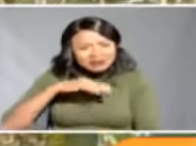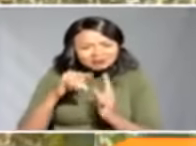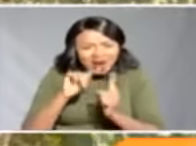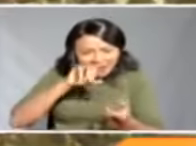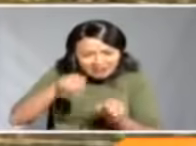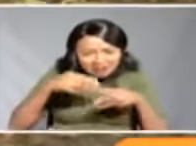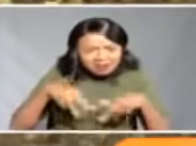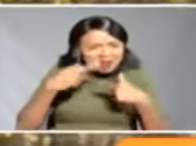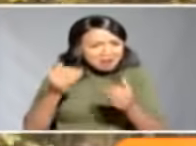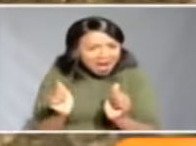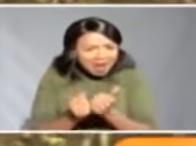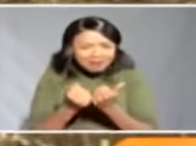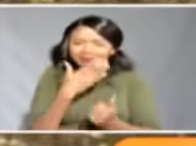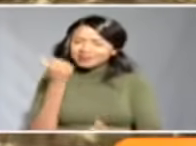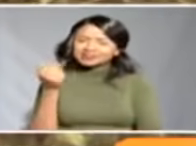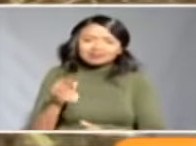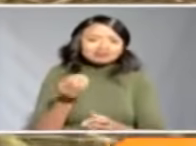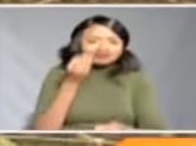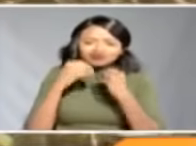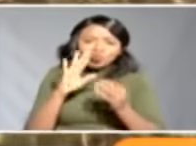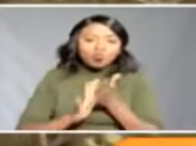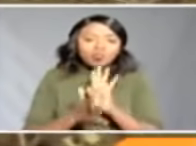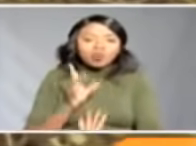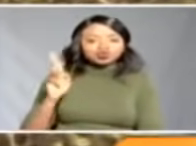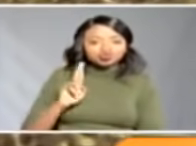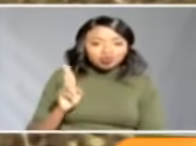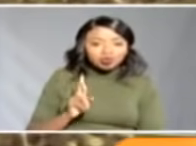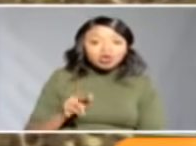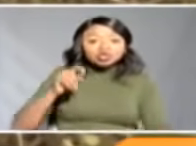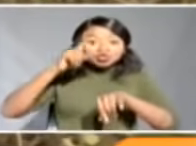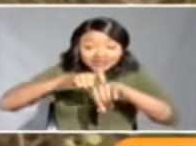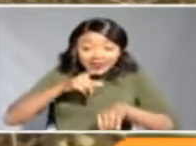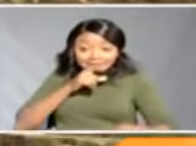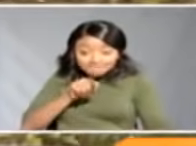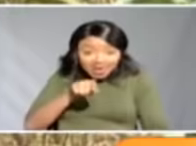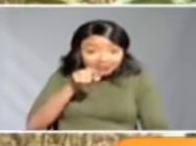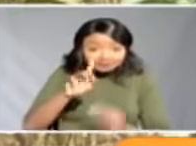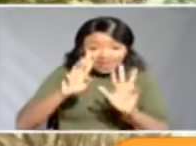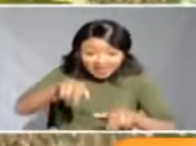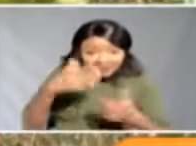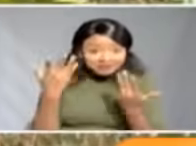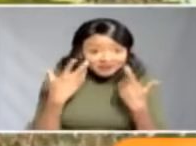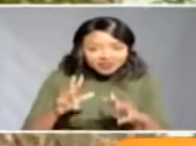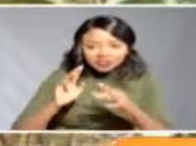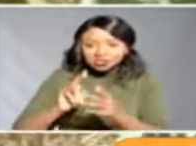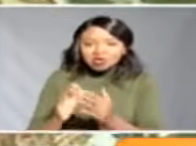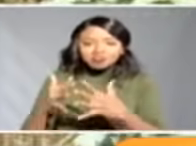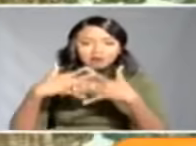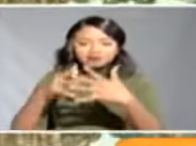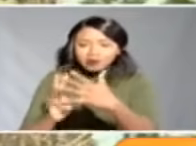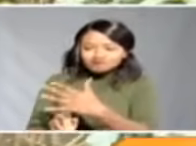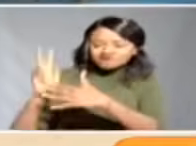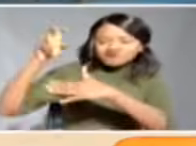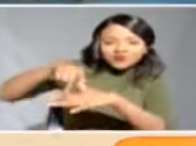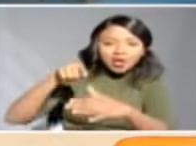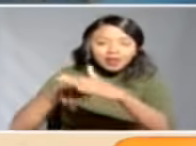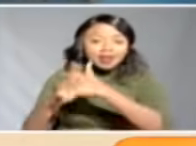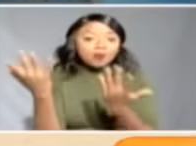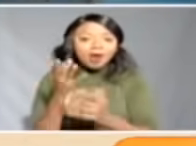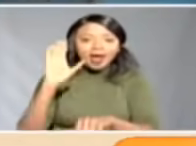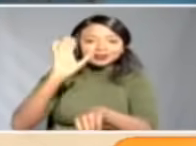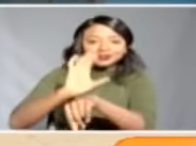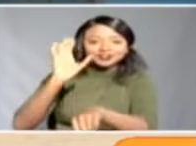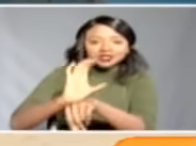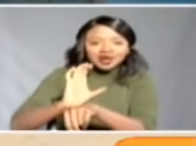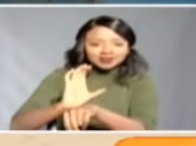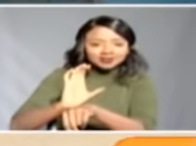huyo mtu alimaliza kitendo yake, alipanda na huku juu akielekea kwa kanisa. That road leads to this